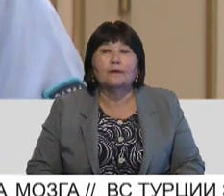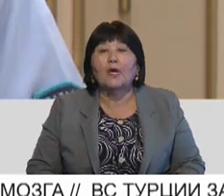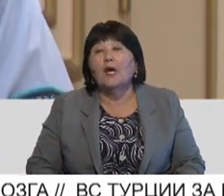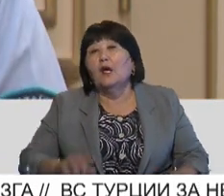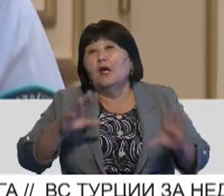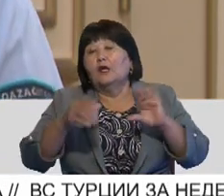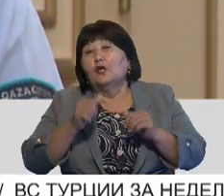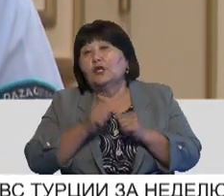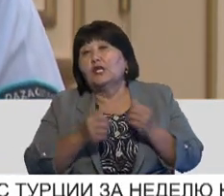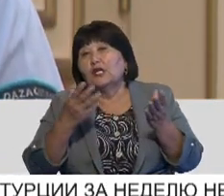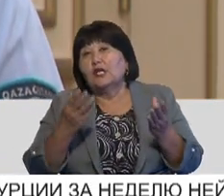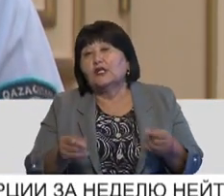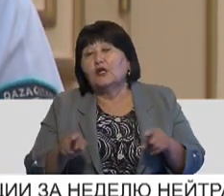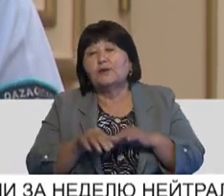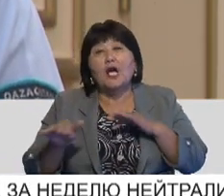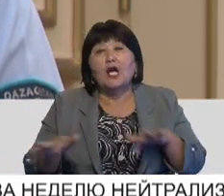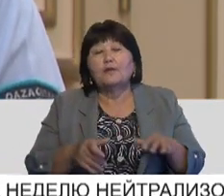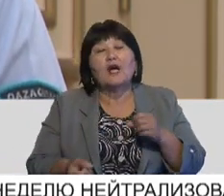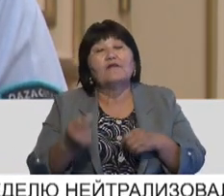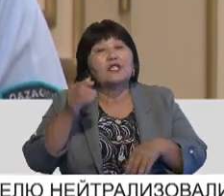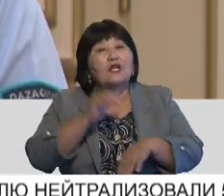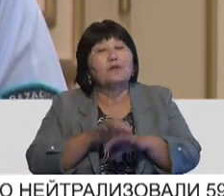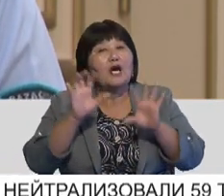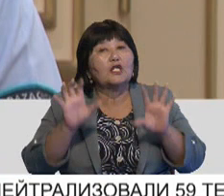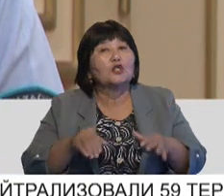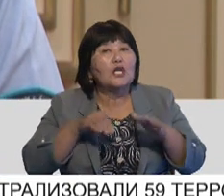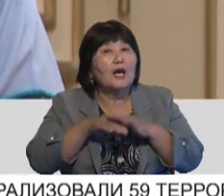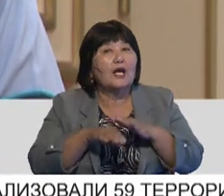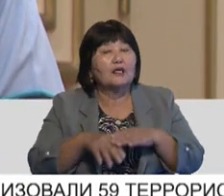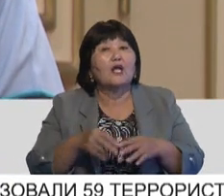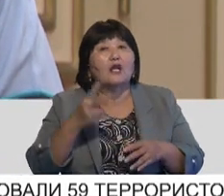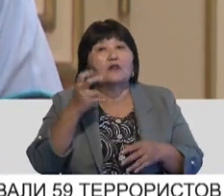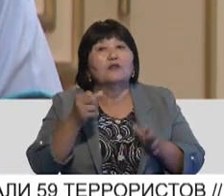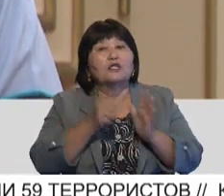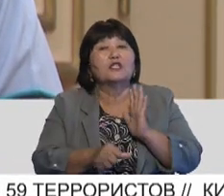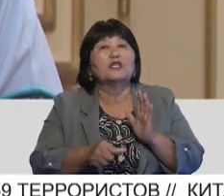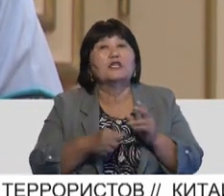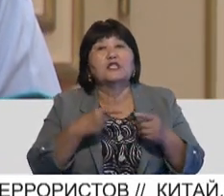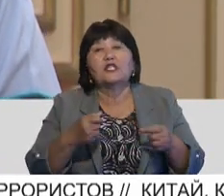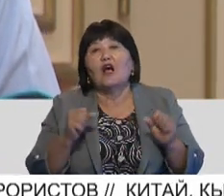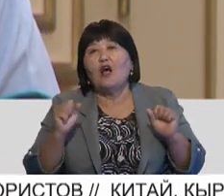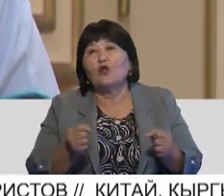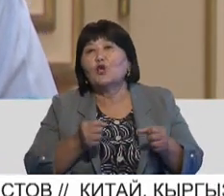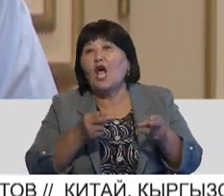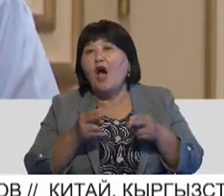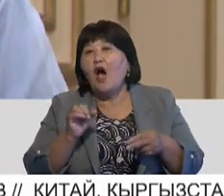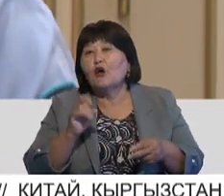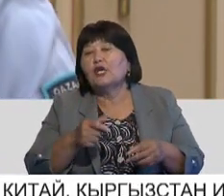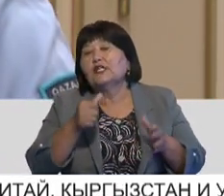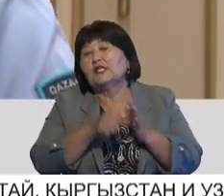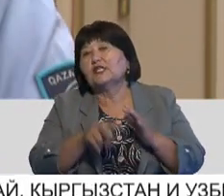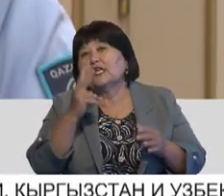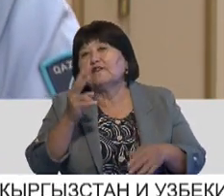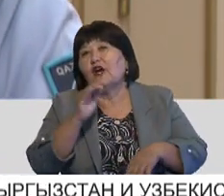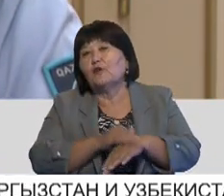В результате ежедневных рейдовых мероприятий выявлены факты незаконного хранения 260 единиц холодного оружия. Среди них